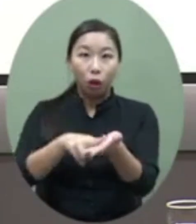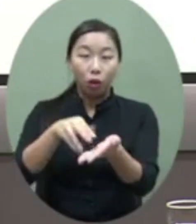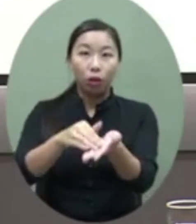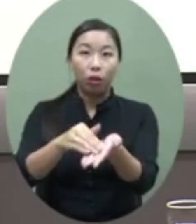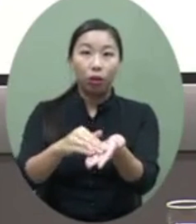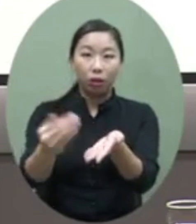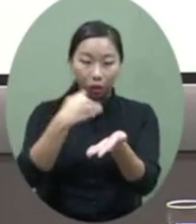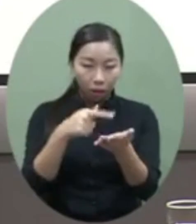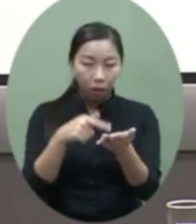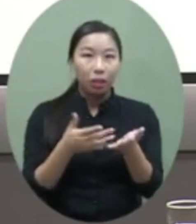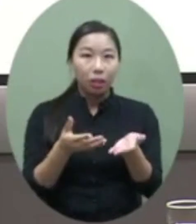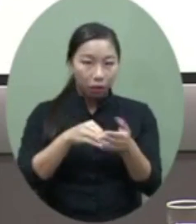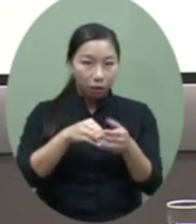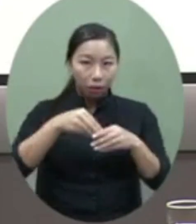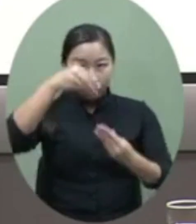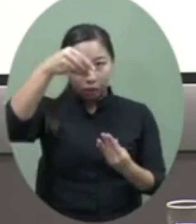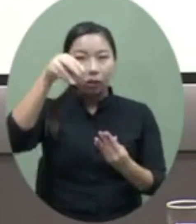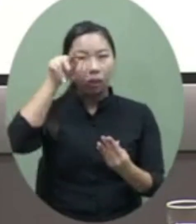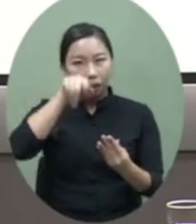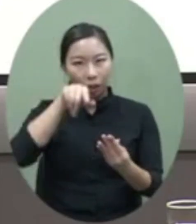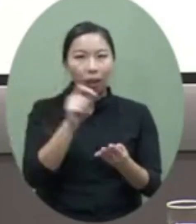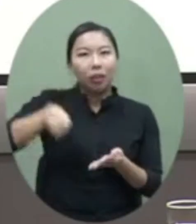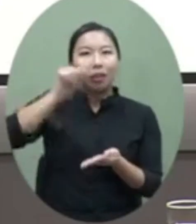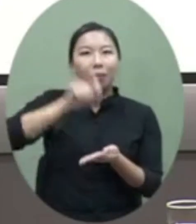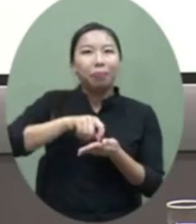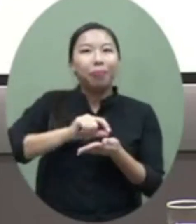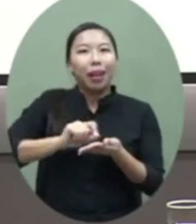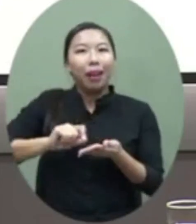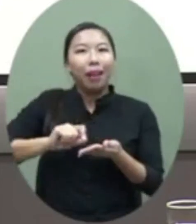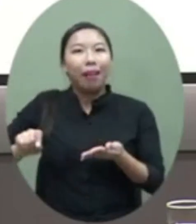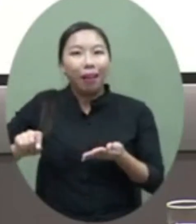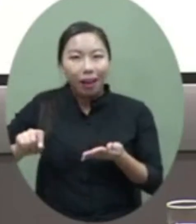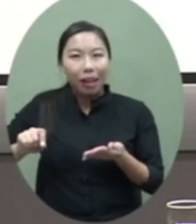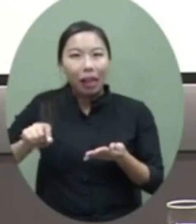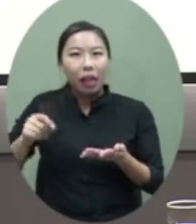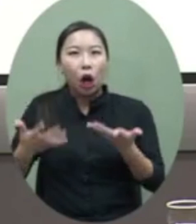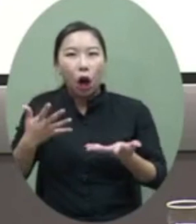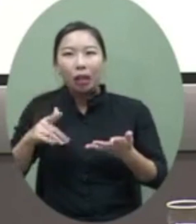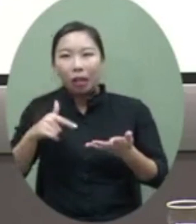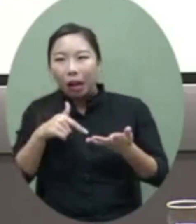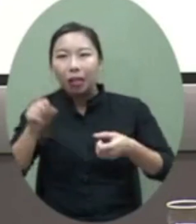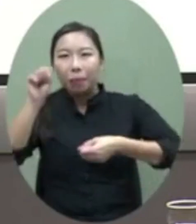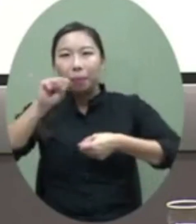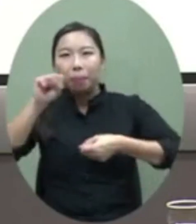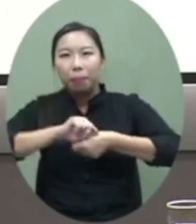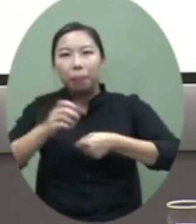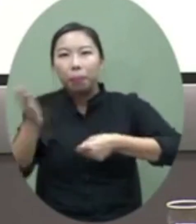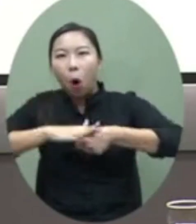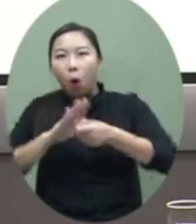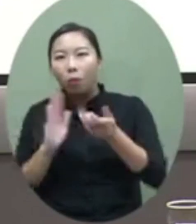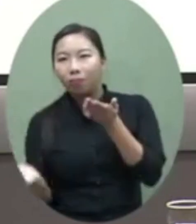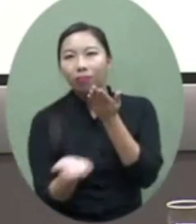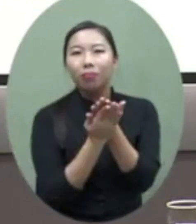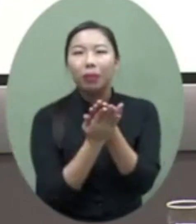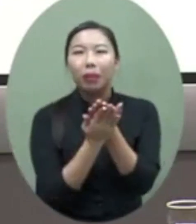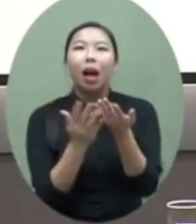嘅通知信嘅時候咧，就填翻個回條啦。咁有啲情況可能佢有啲嘅附件嘅，一間會解釋嘅，即係可能有啲